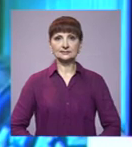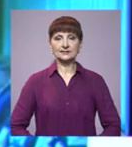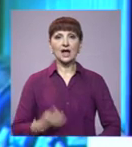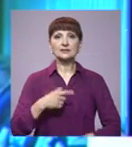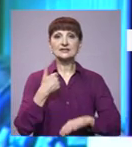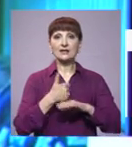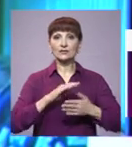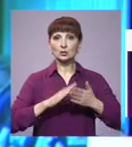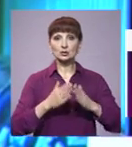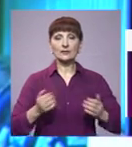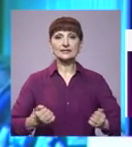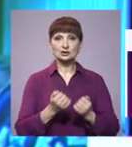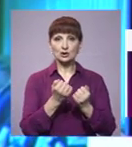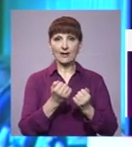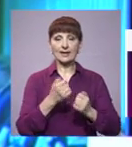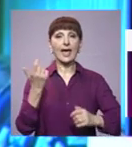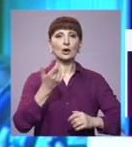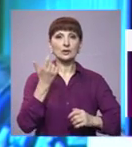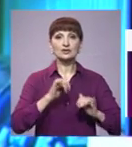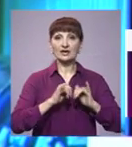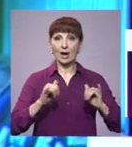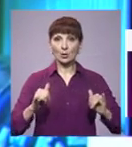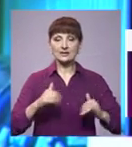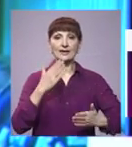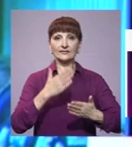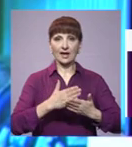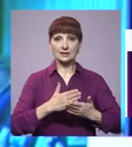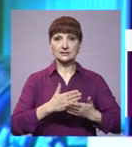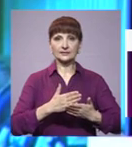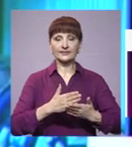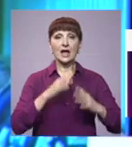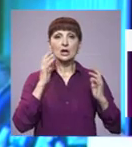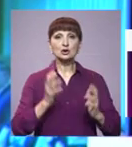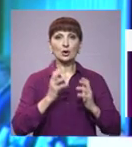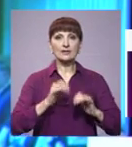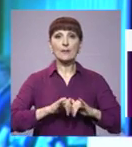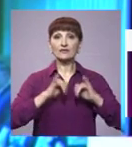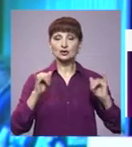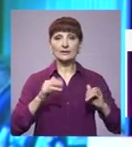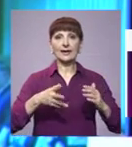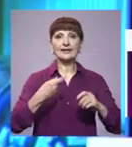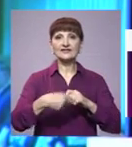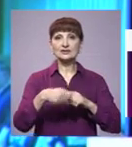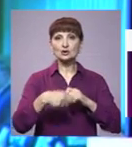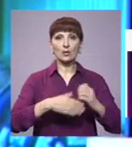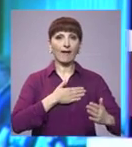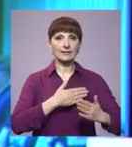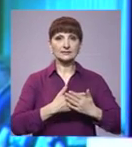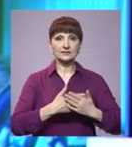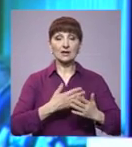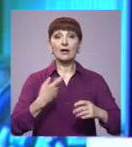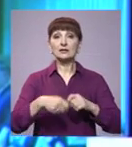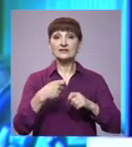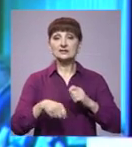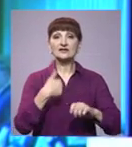Одним из главных условий поддержания экономического роста является сохранение и повышение инвестиционной активности. Инвестиции в